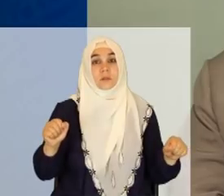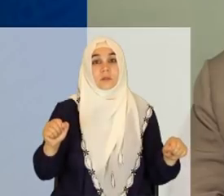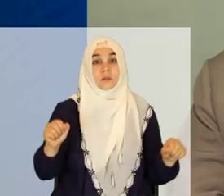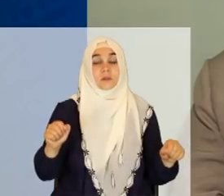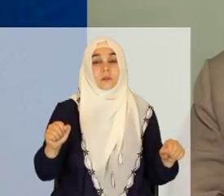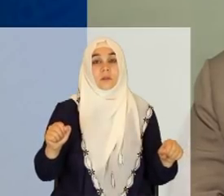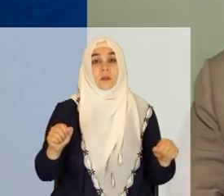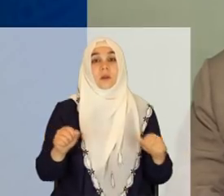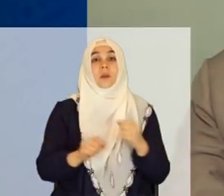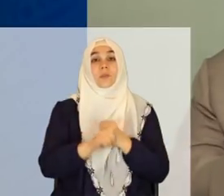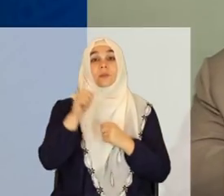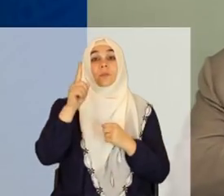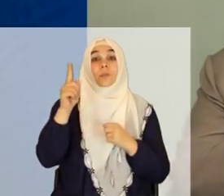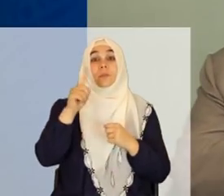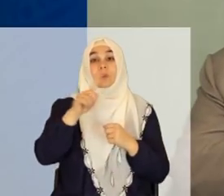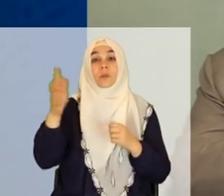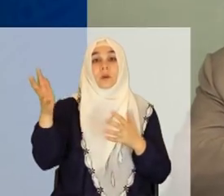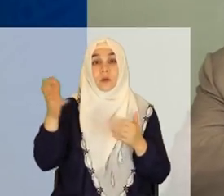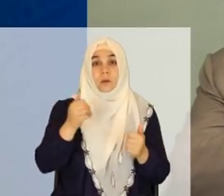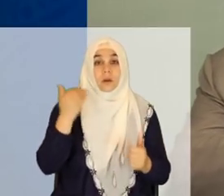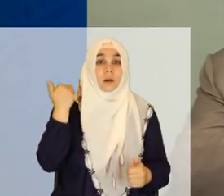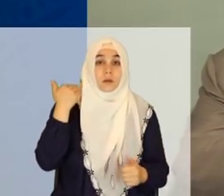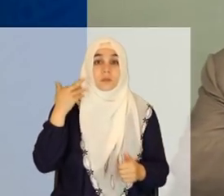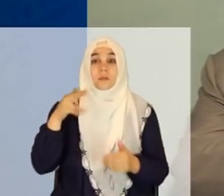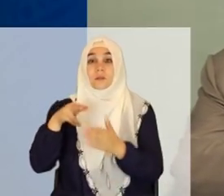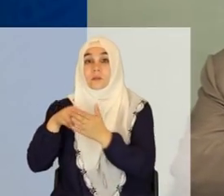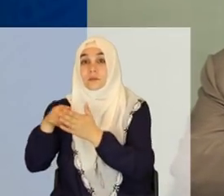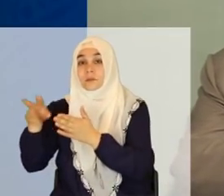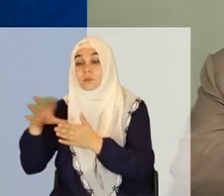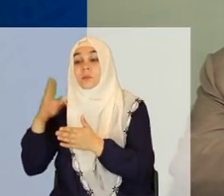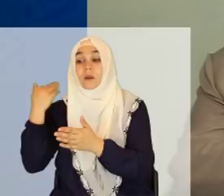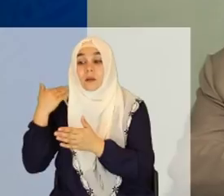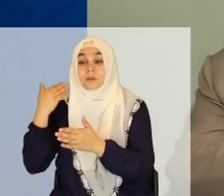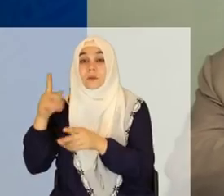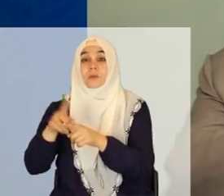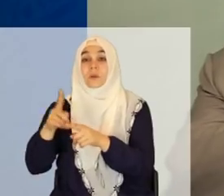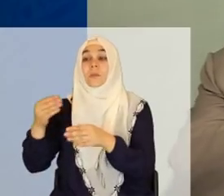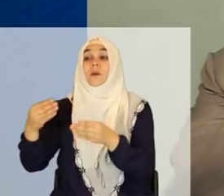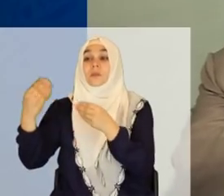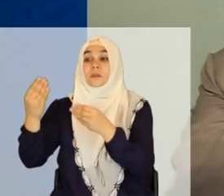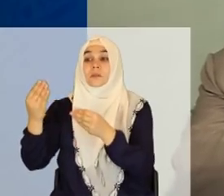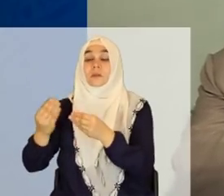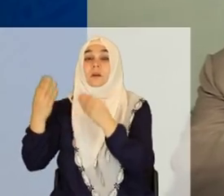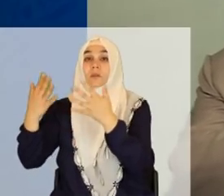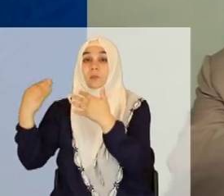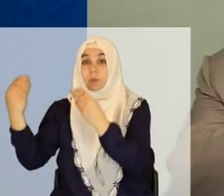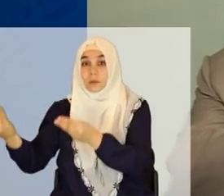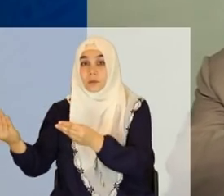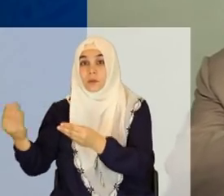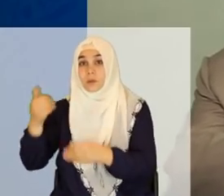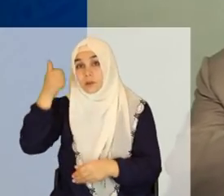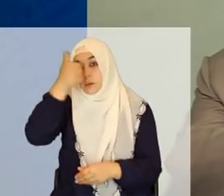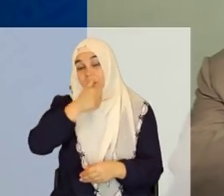Bo'lmaydi. O'sha 1 millionni olib, qarzdorni oldiga kelsin. Unga mana meni zakotim, senga bu